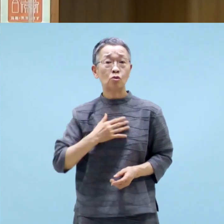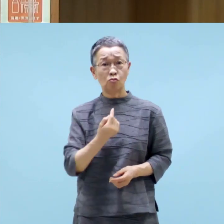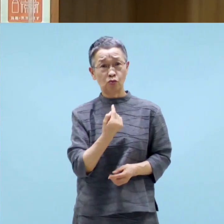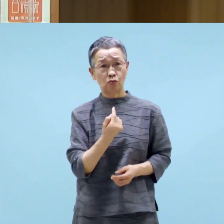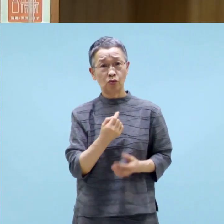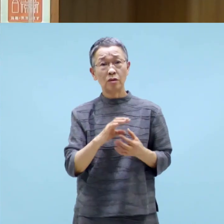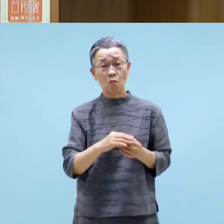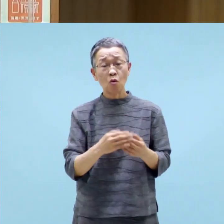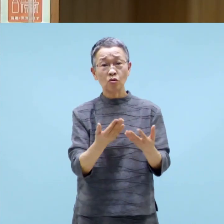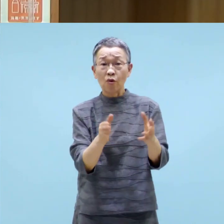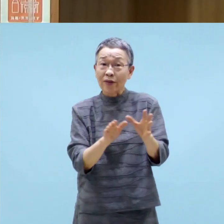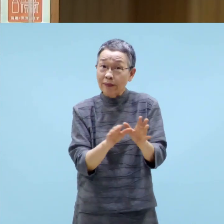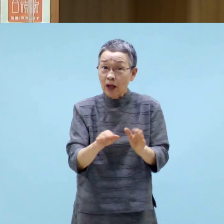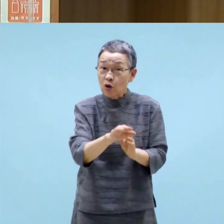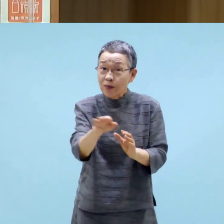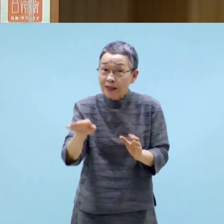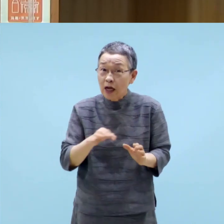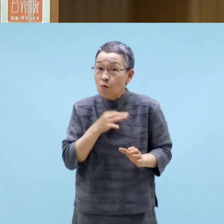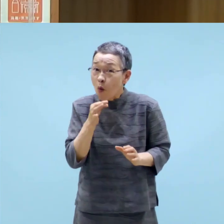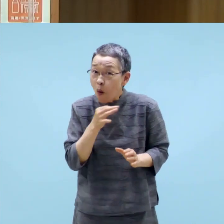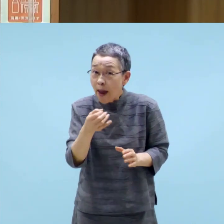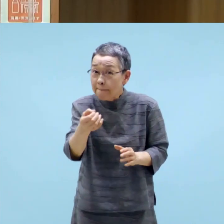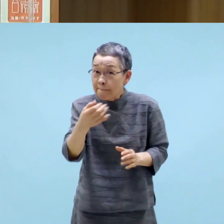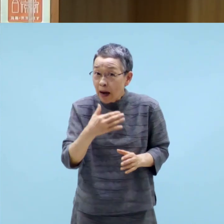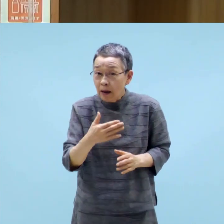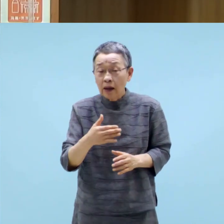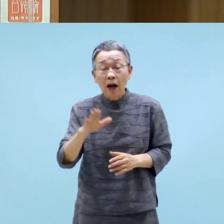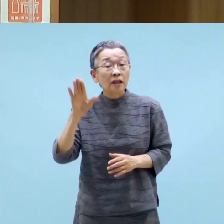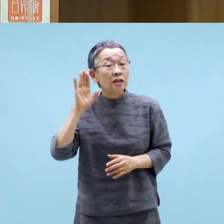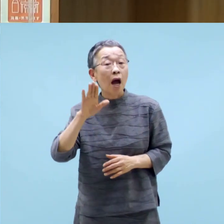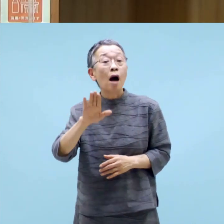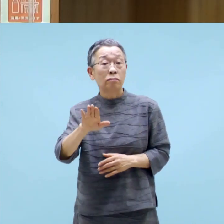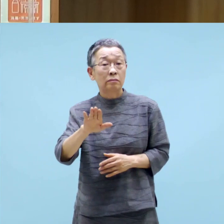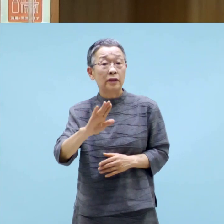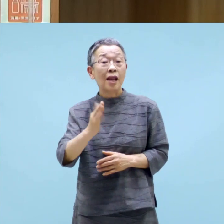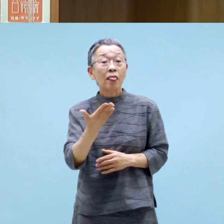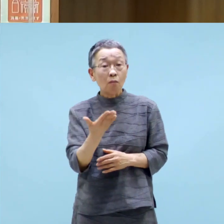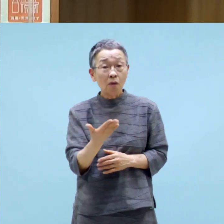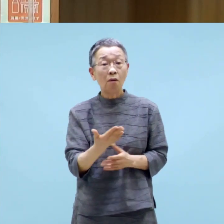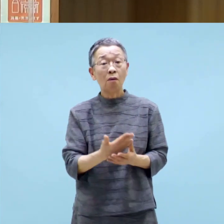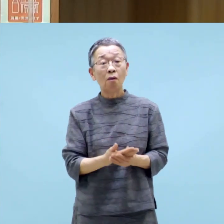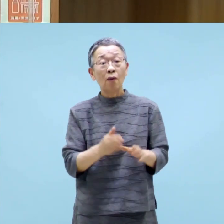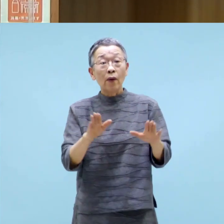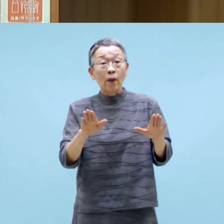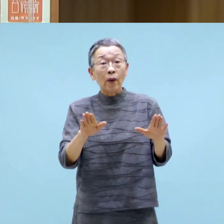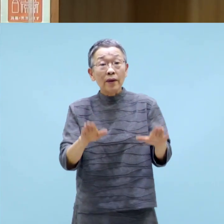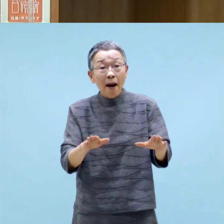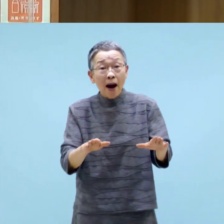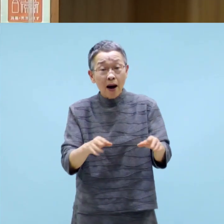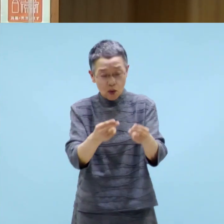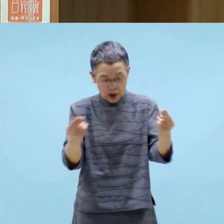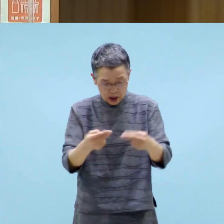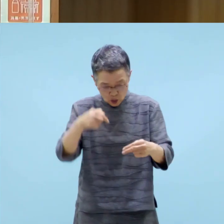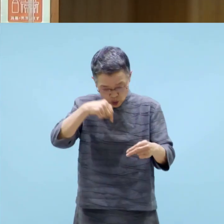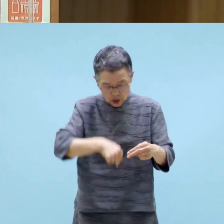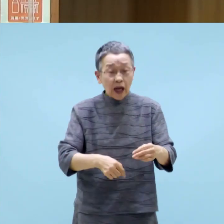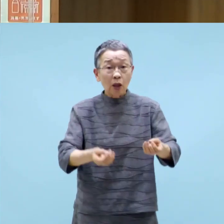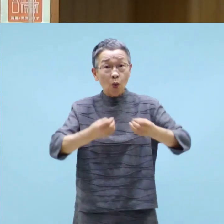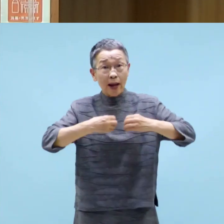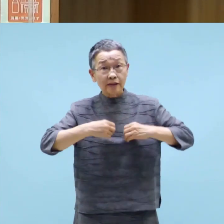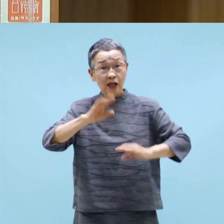皆さんからもお声をいただいております。しかしながらですね、まあ、今の足元の感染状況などを踏まえます